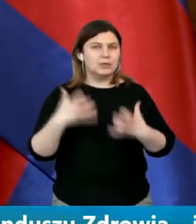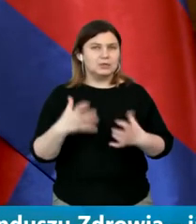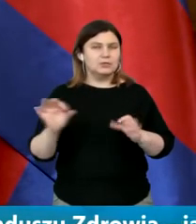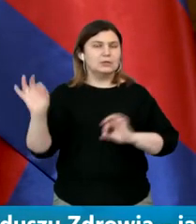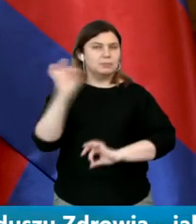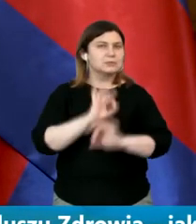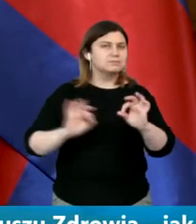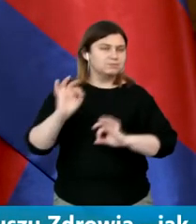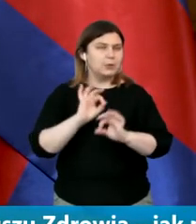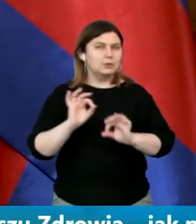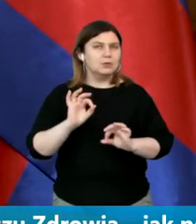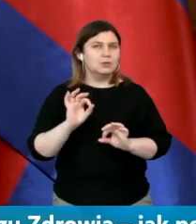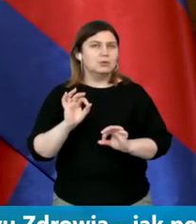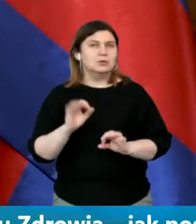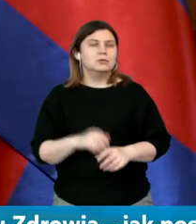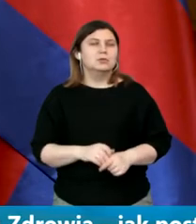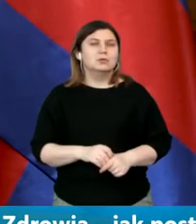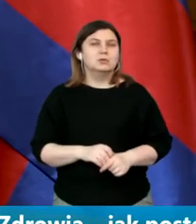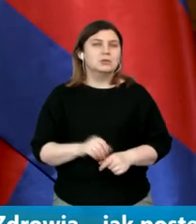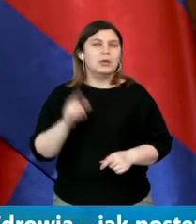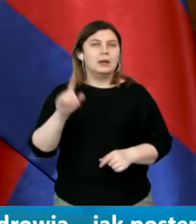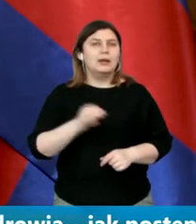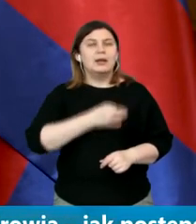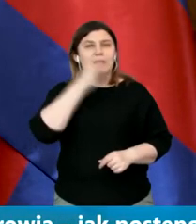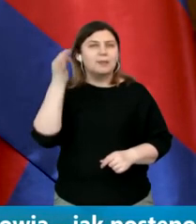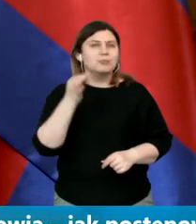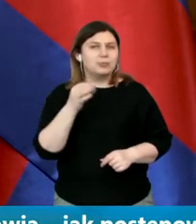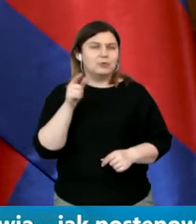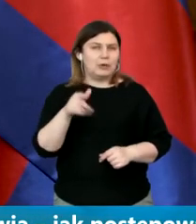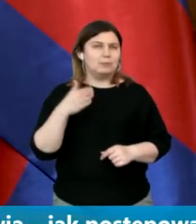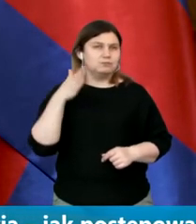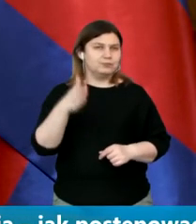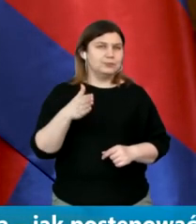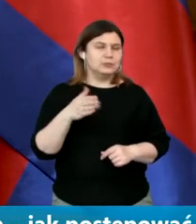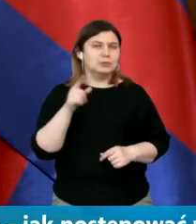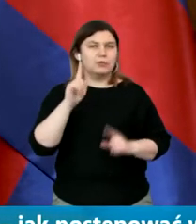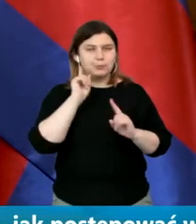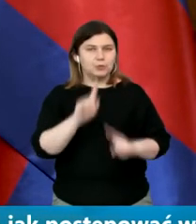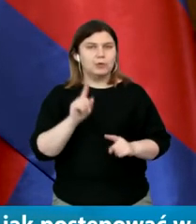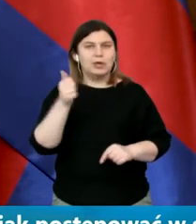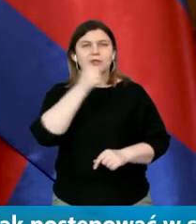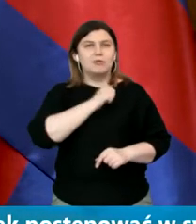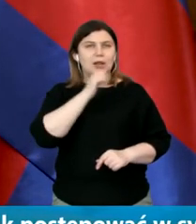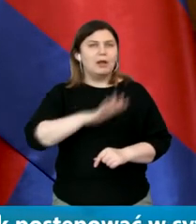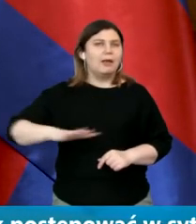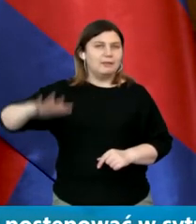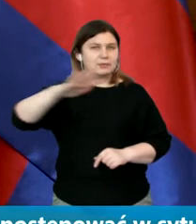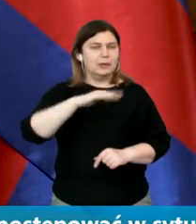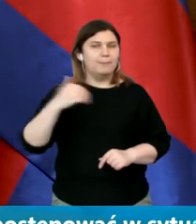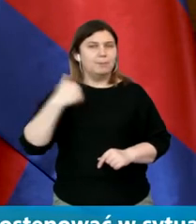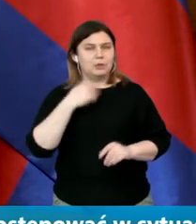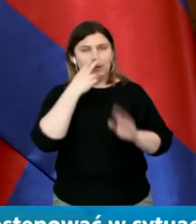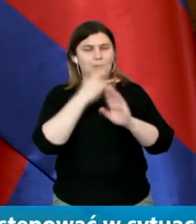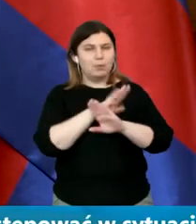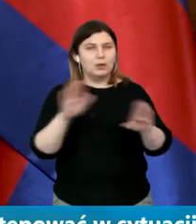rewitalizować, będziemy chcieli poddawać poprawie takiej jakości, żeby rzeczywiście ta zieleń tam eksponowana